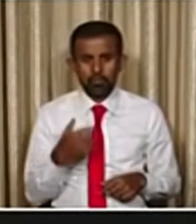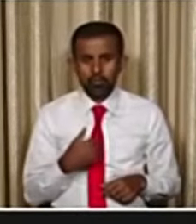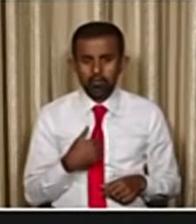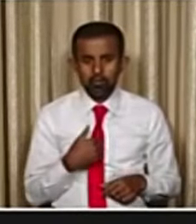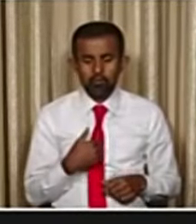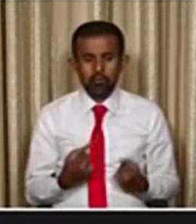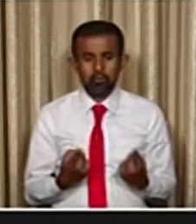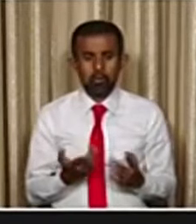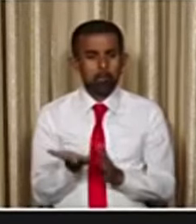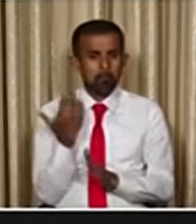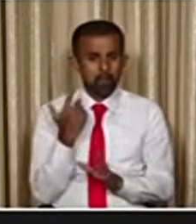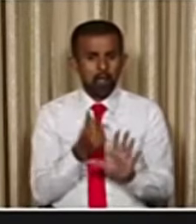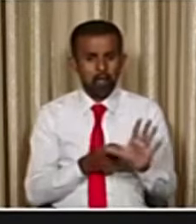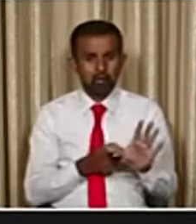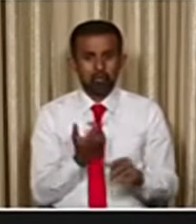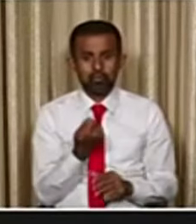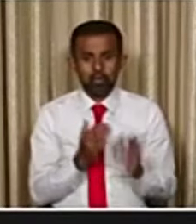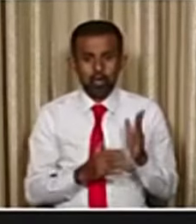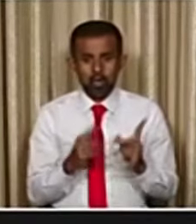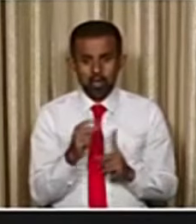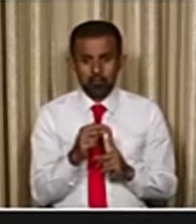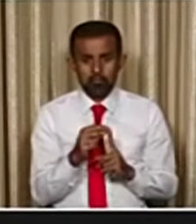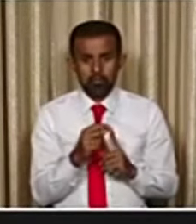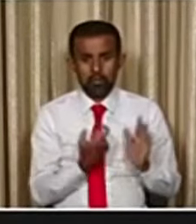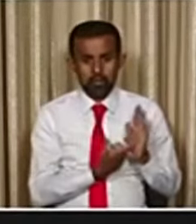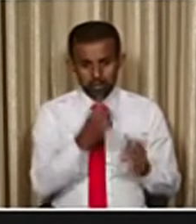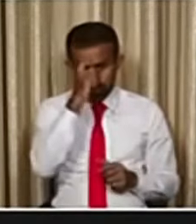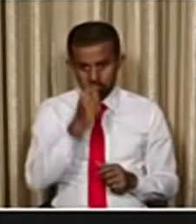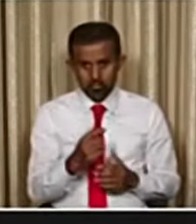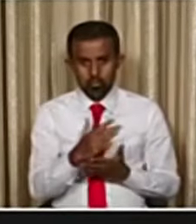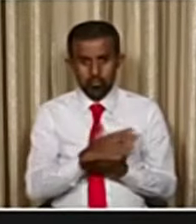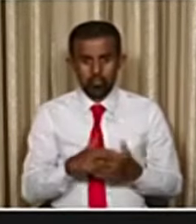අපේ අවශ්‍යතාවය ඇතුළු පහුගිය අවුරුද්දේ මුදල් ඇමතුමා සීමලාපිට